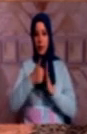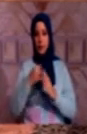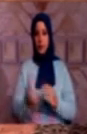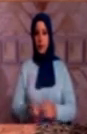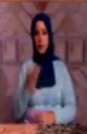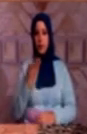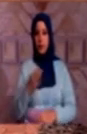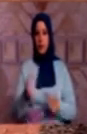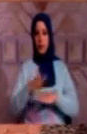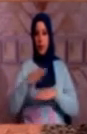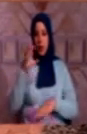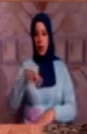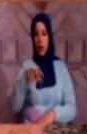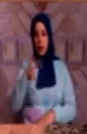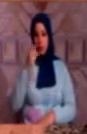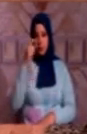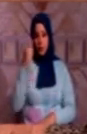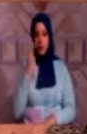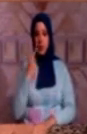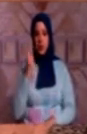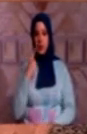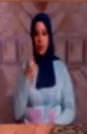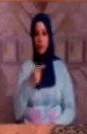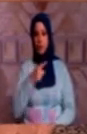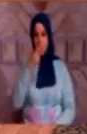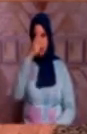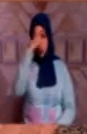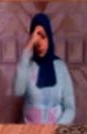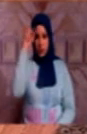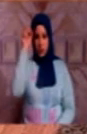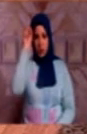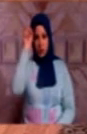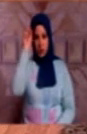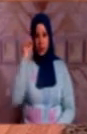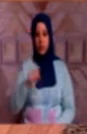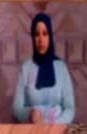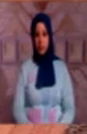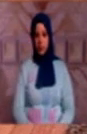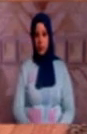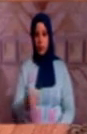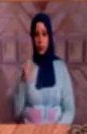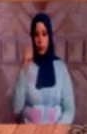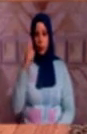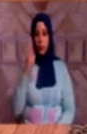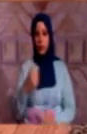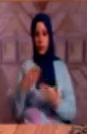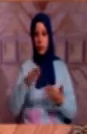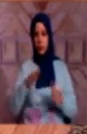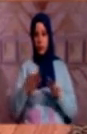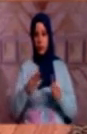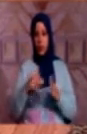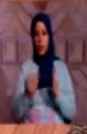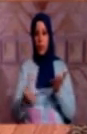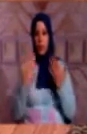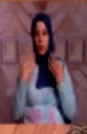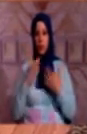على القاهره الكبرى راجل بحري جنوب سيناء جنوب الصعيد حاره على سواحل الشماليه مائل للحراره راتب